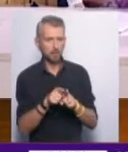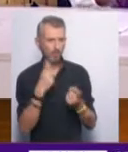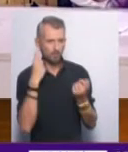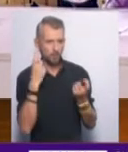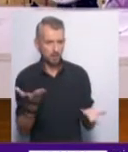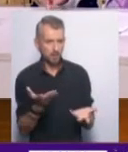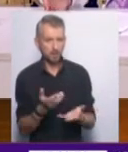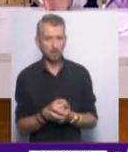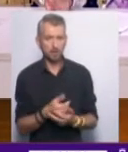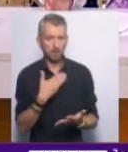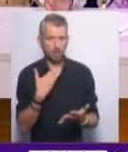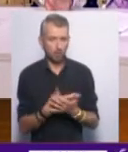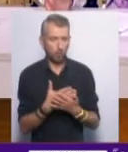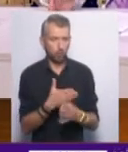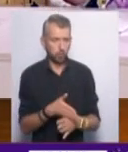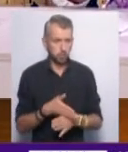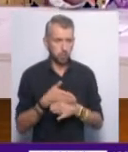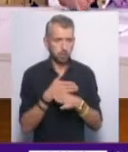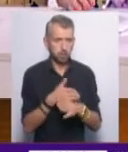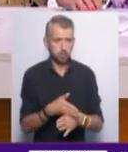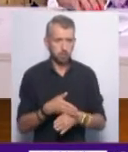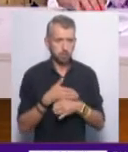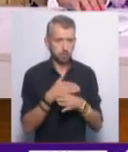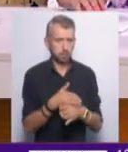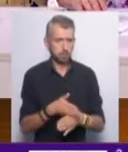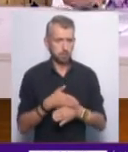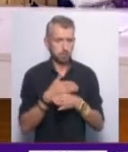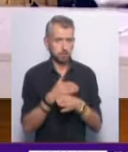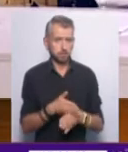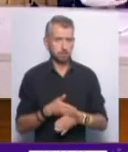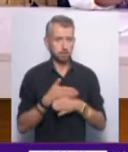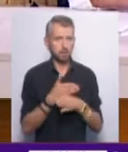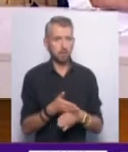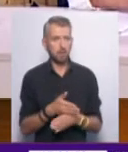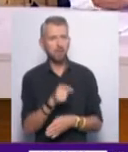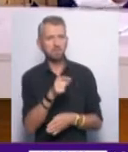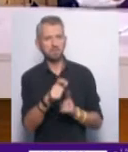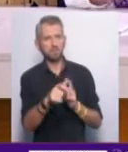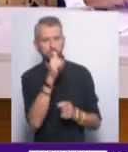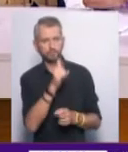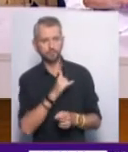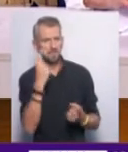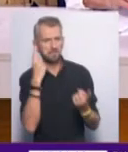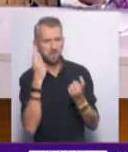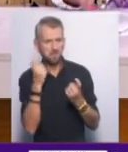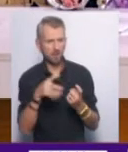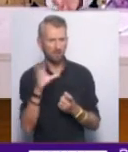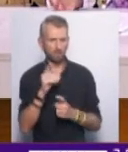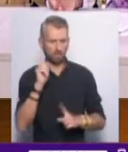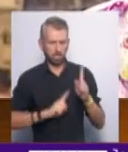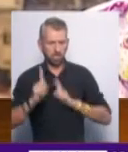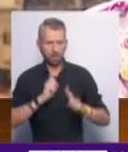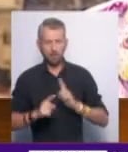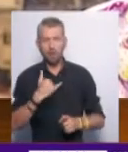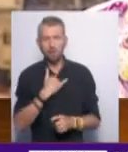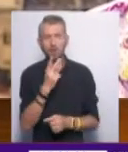І воно, от риба в мутній водичці дуже легко ловить. Ті не дають інформацію, кожен відмежовується, а в нас,